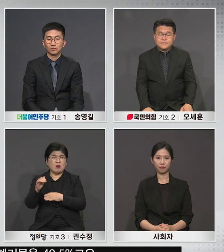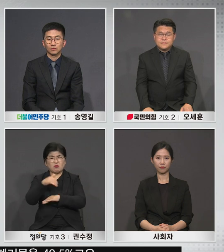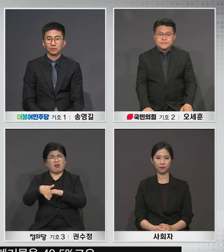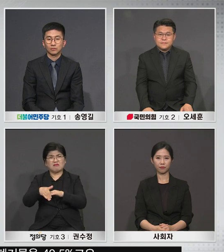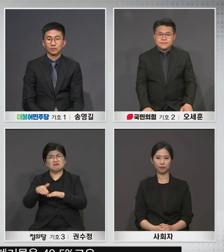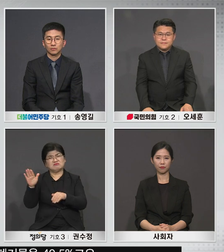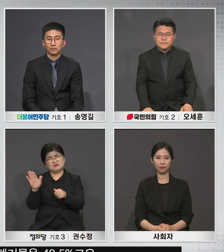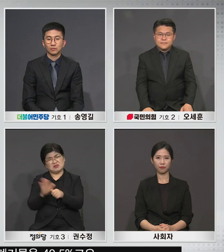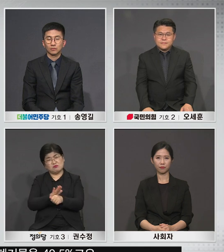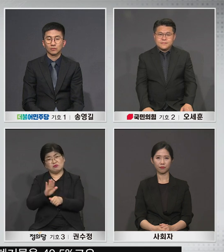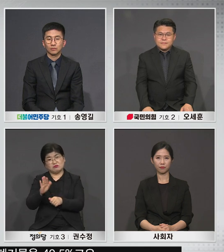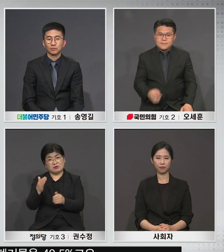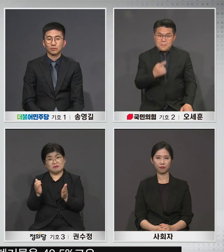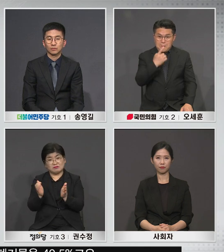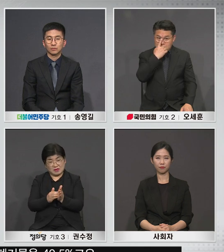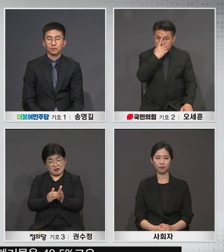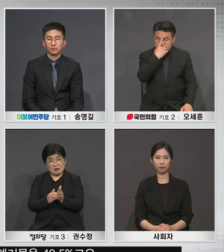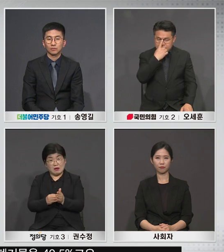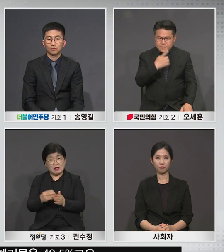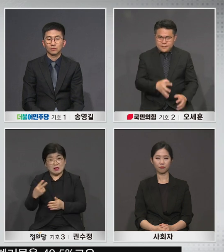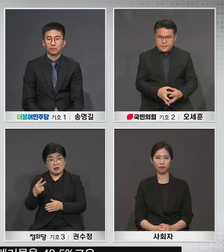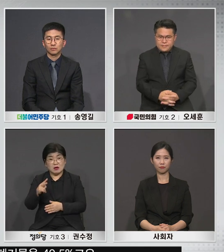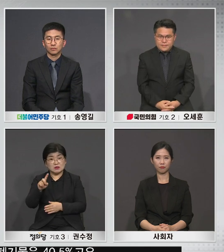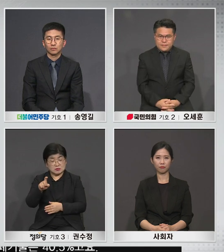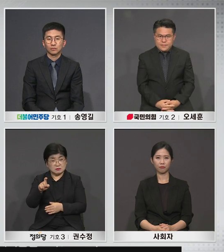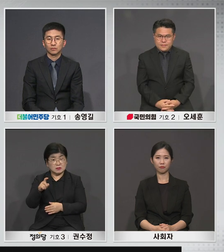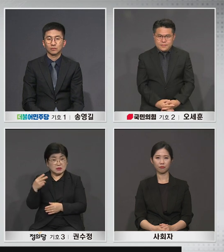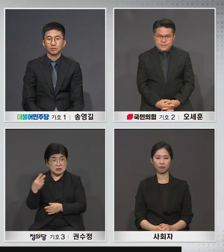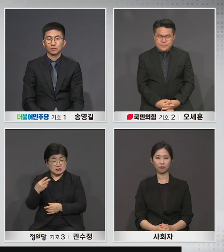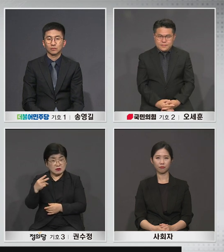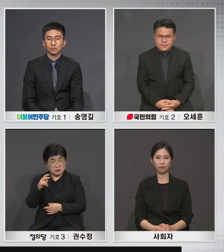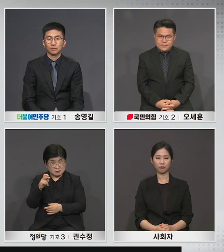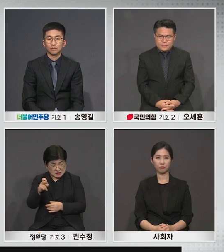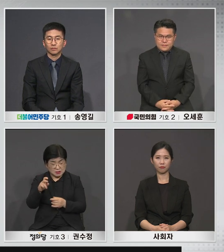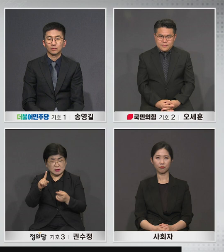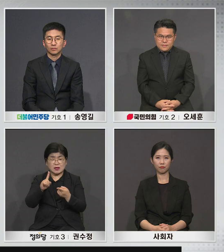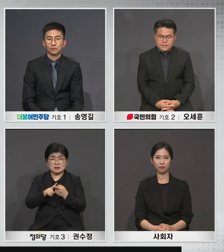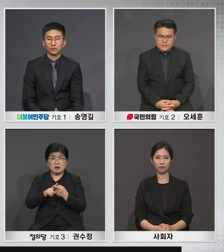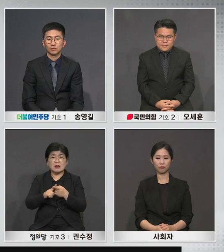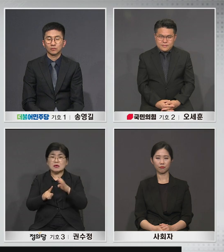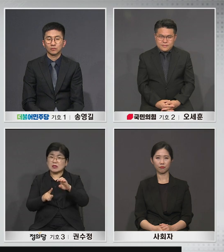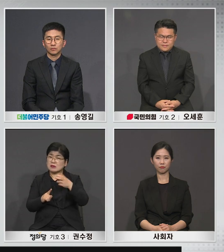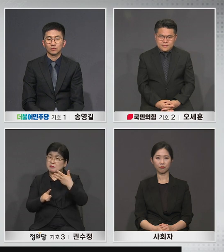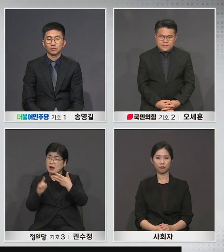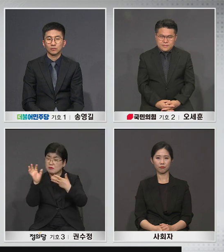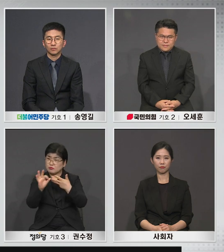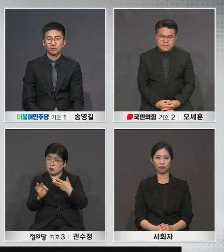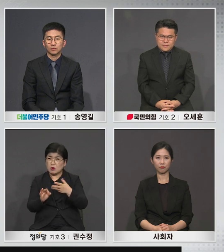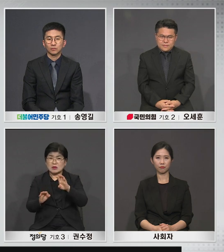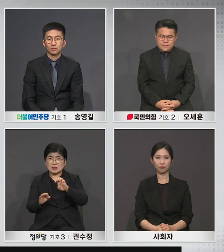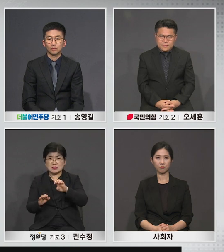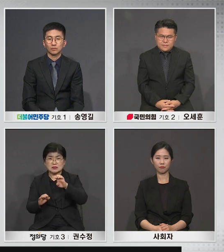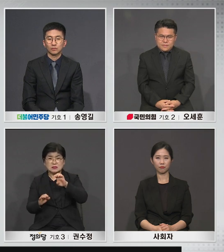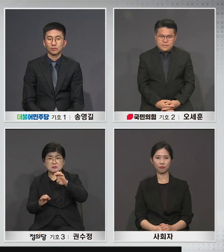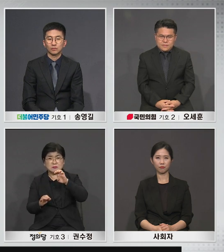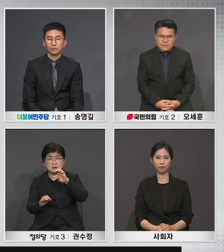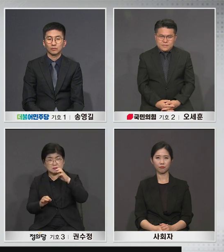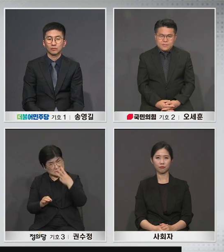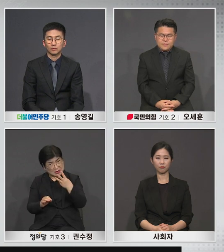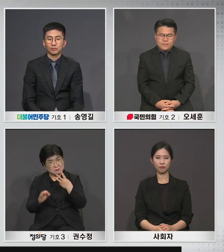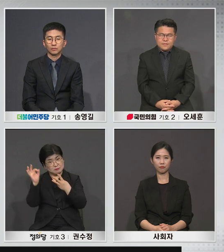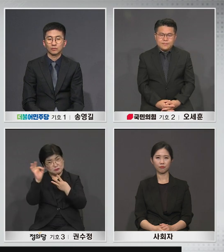후보 재임 시기였던 2010년, 2011년 생활 폐기물 재활용률은 48%에서 43%로 오히려 감소했었습니다.